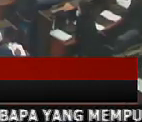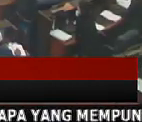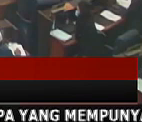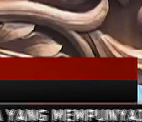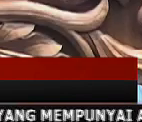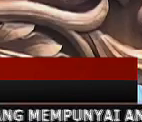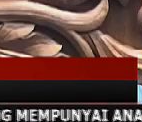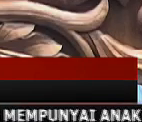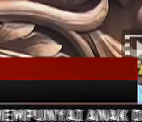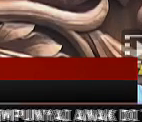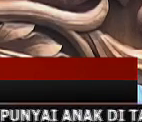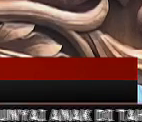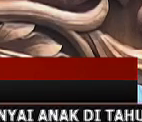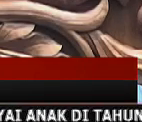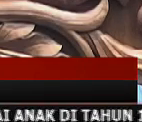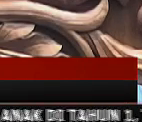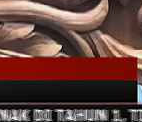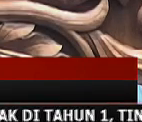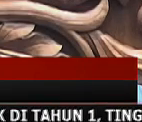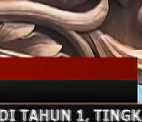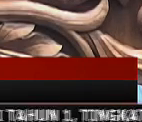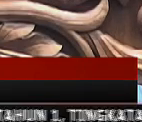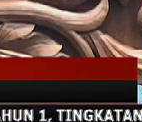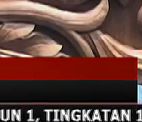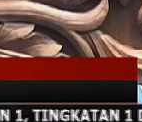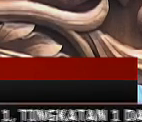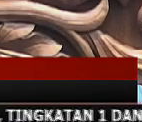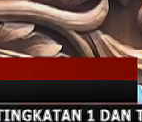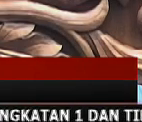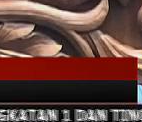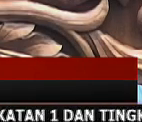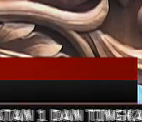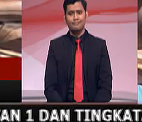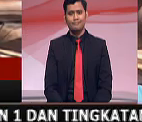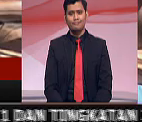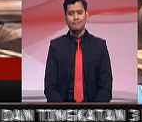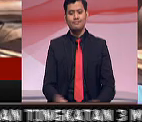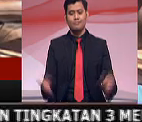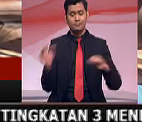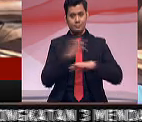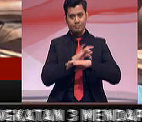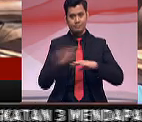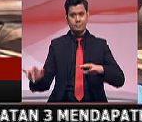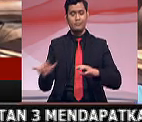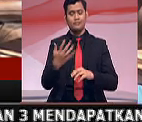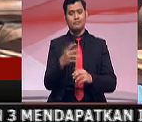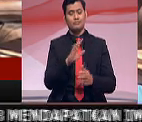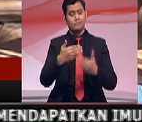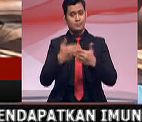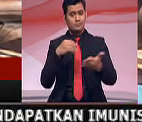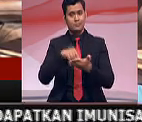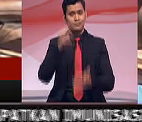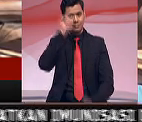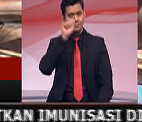Saya ingin mengucapkan terdahulu Dewan Rakyat telah meluluskan usul pengosongan kerusi speaker yang sebelum ini dipegang Tan Sri Muhammad